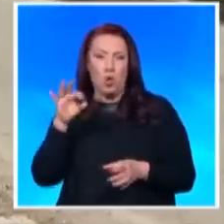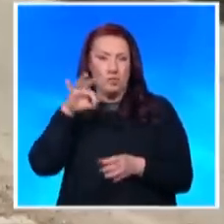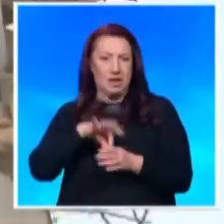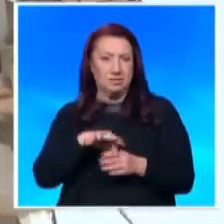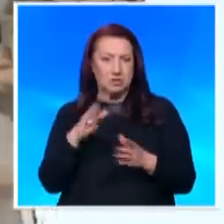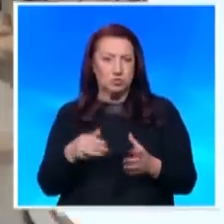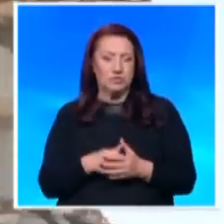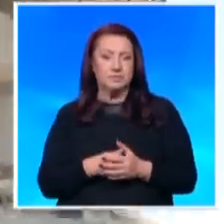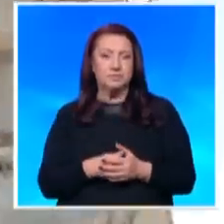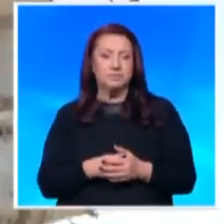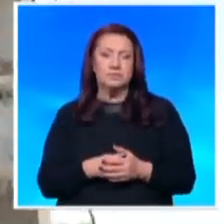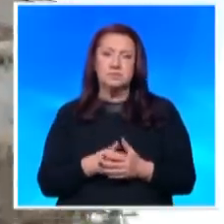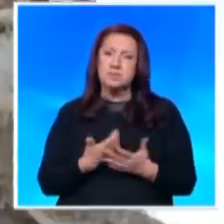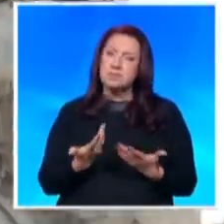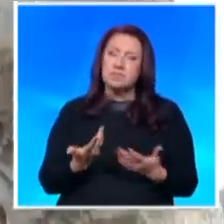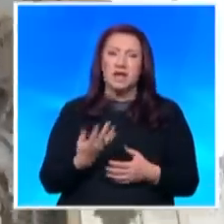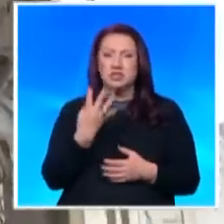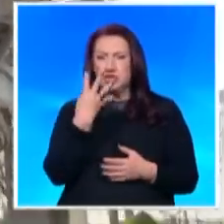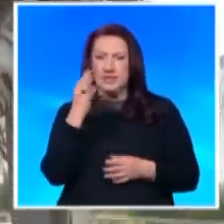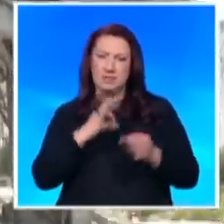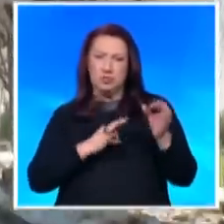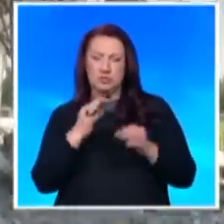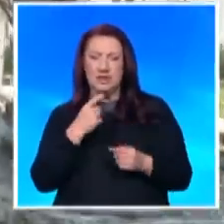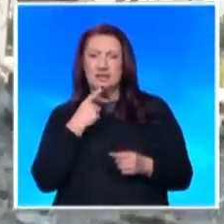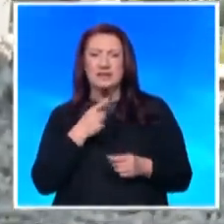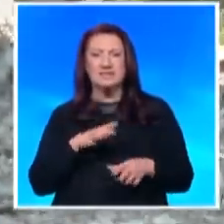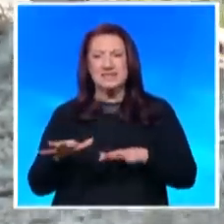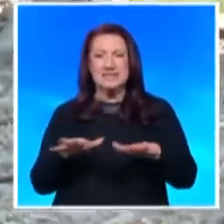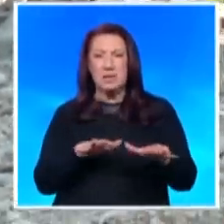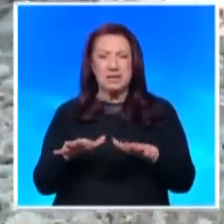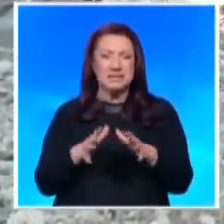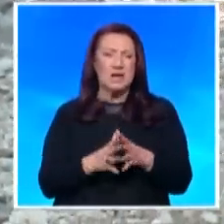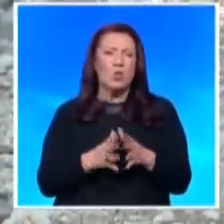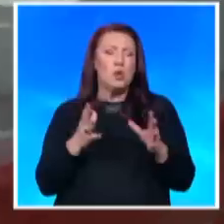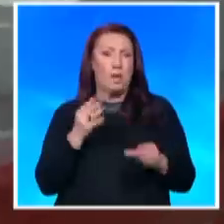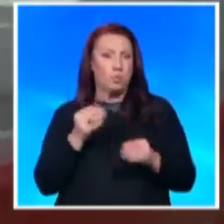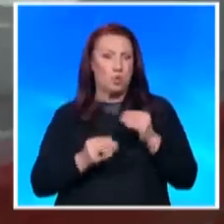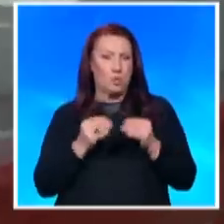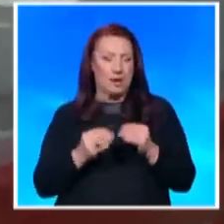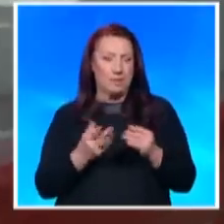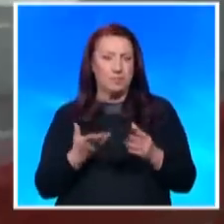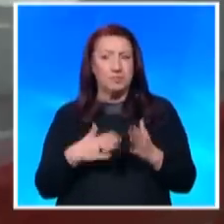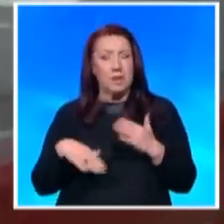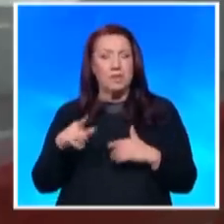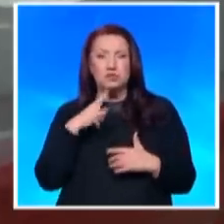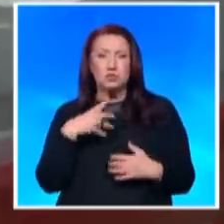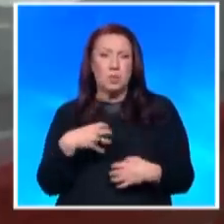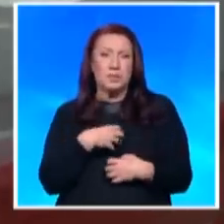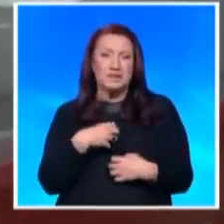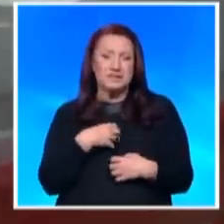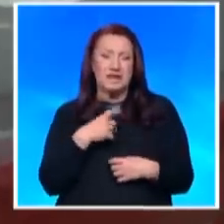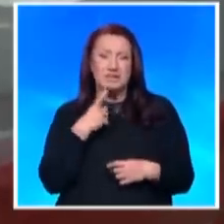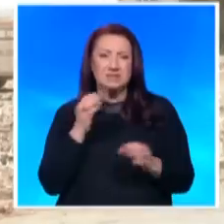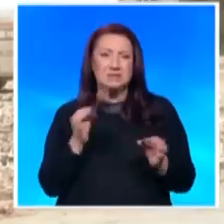гласоподавателите посочват земетресението като най-големия проблем на Турция миналия месец. Повечето са изразили притеснения относно